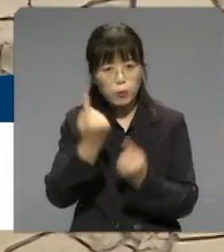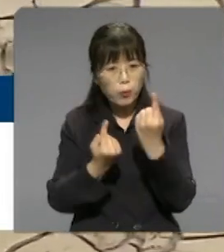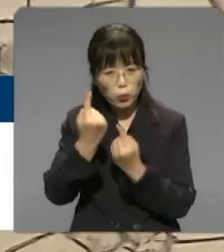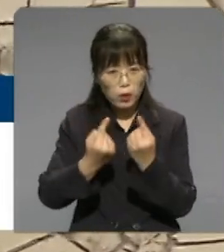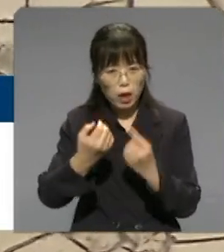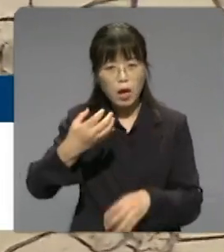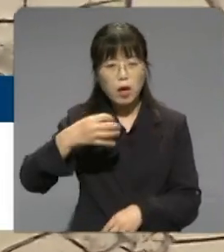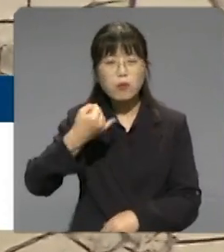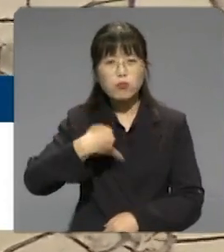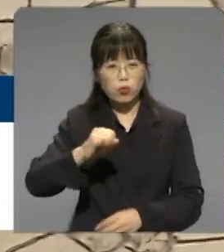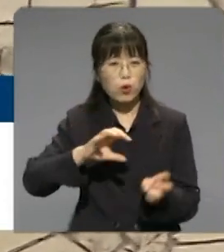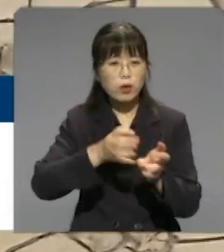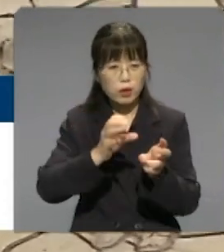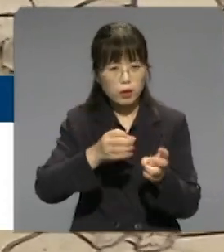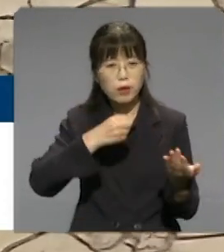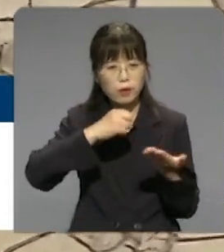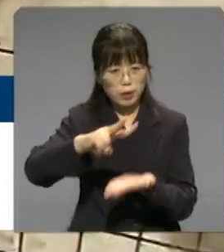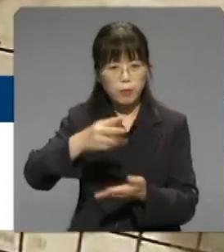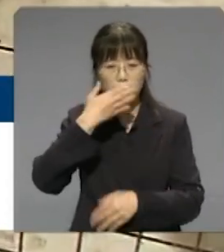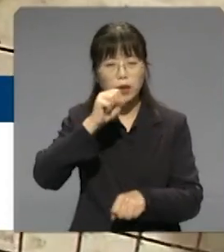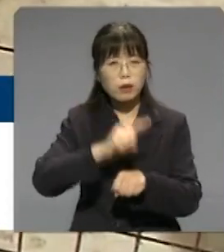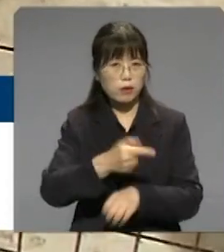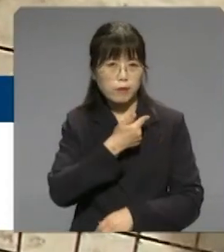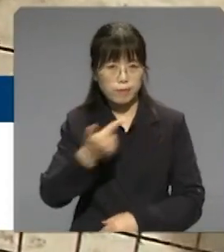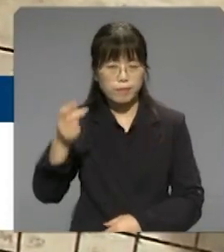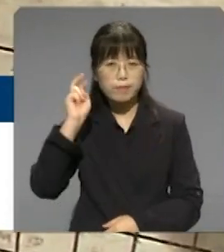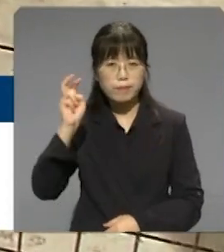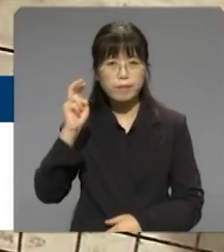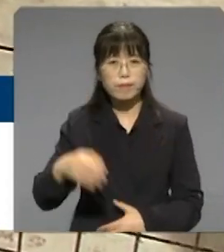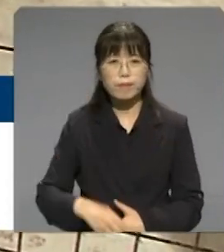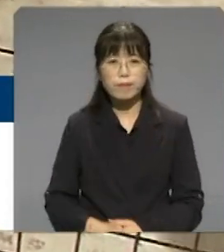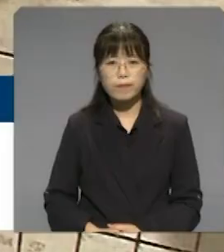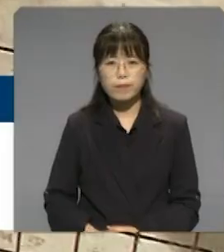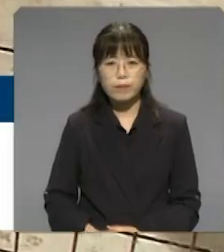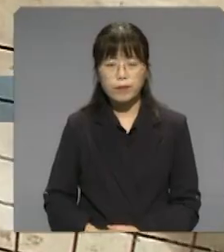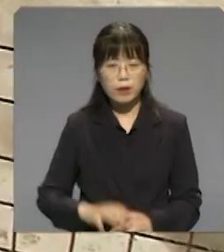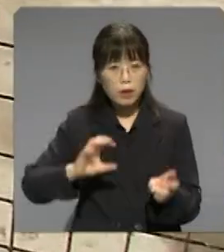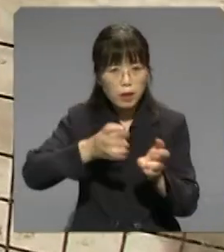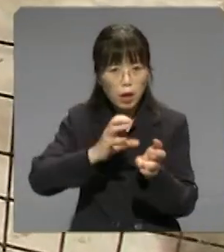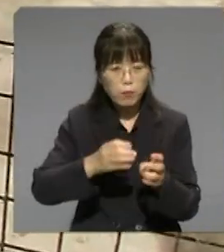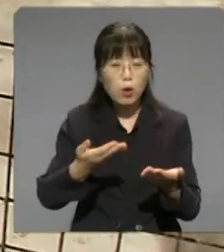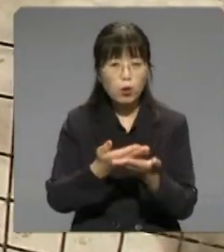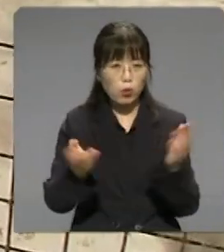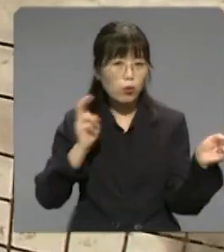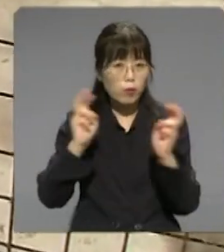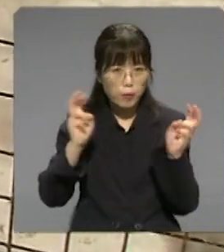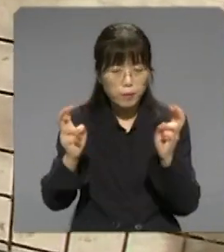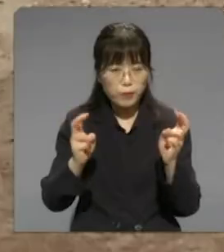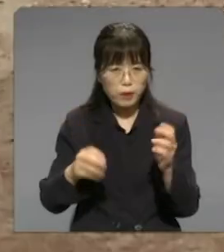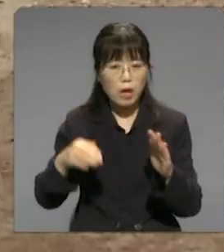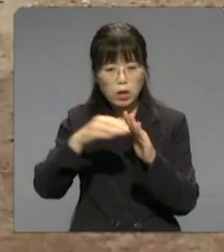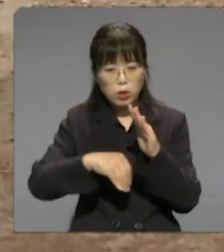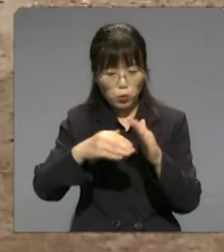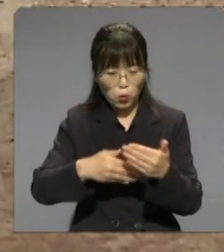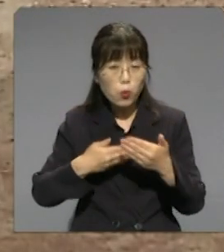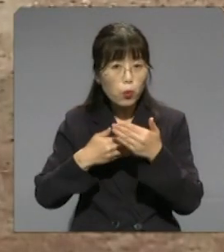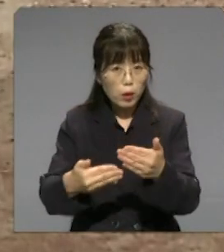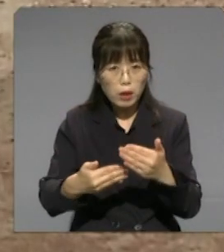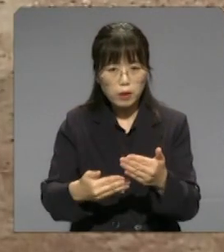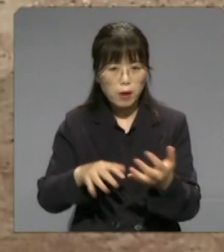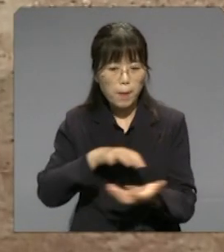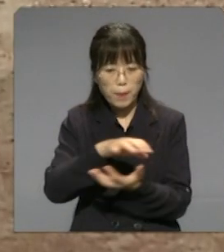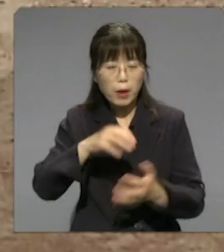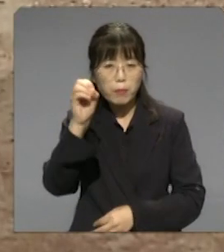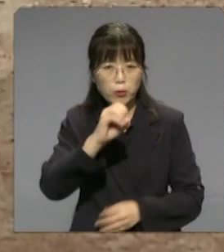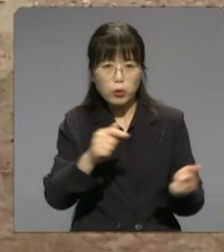아마 불량 레미콘이 상당히 납품됐을 가능성, 그게 상당히 강한 것 같아요. 레미콘 공급 업체는 시공 과정에서 배합